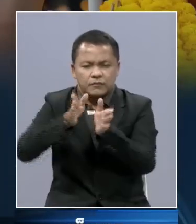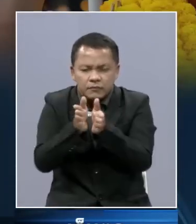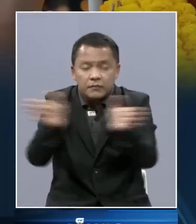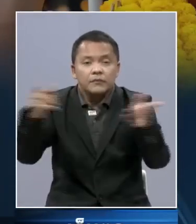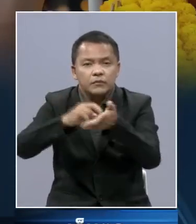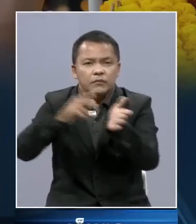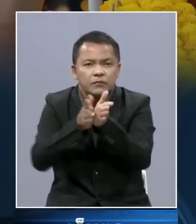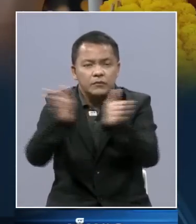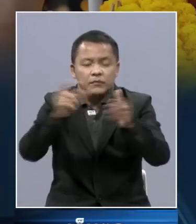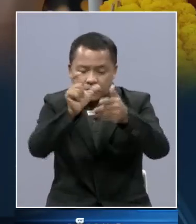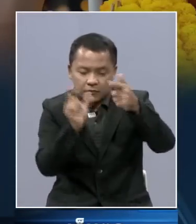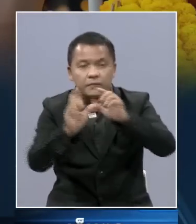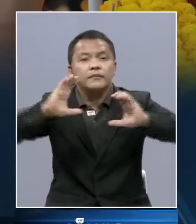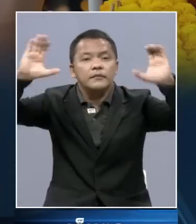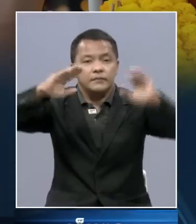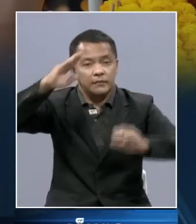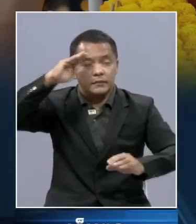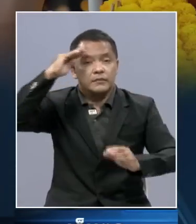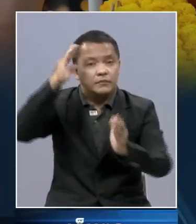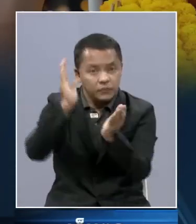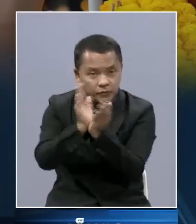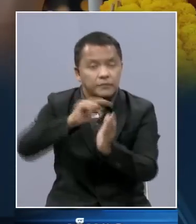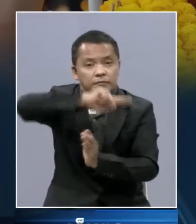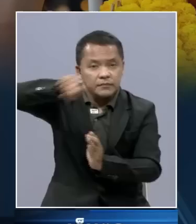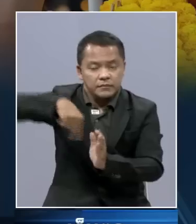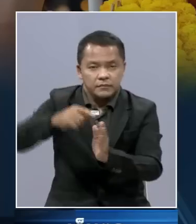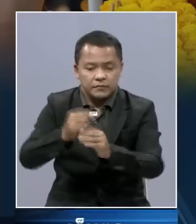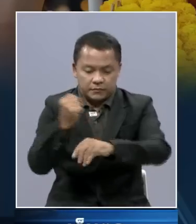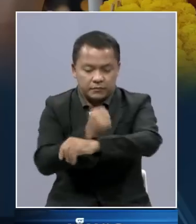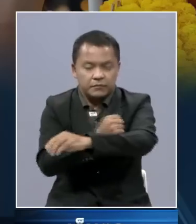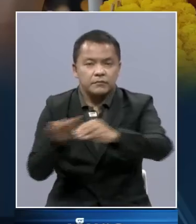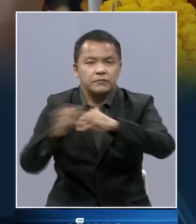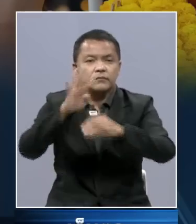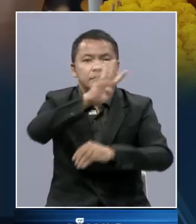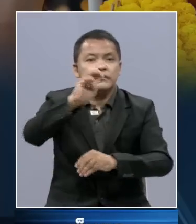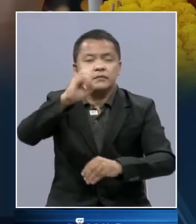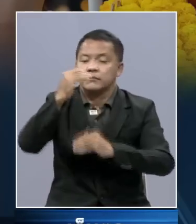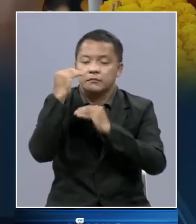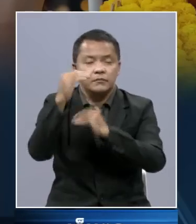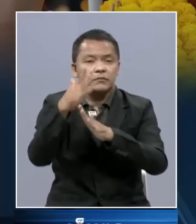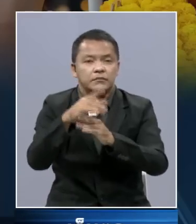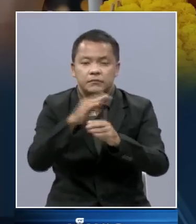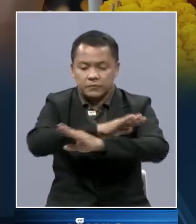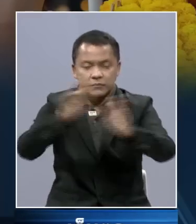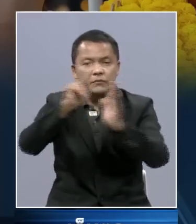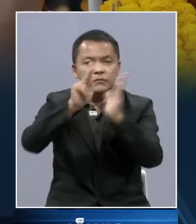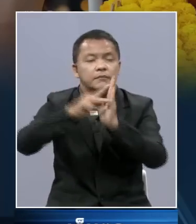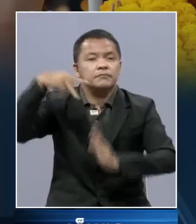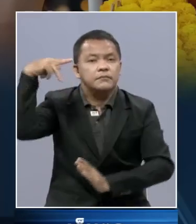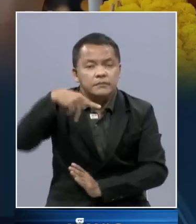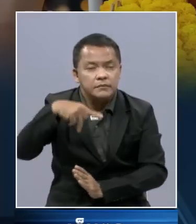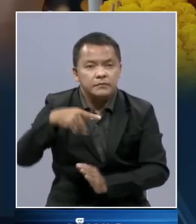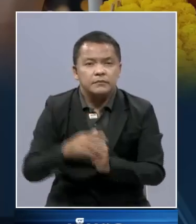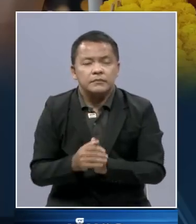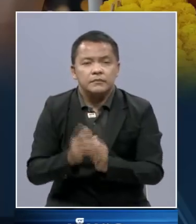างๆเนาะเพราะไปใส่คำว่าข้าราชการทหารตำรวจนะฮะขึ้นค่าแรง450ก็ไม่มีกำหนดนะฮะยกเลิกกฎหมายพิเศษนะ